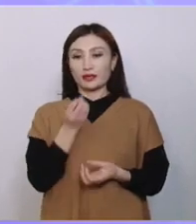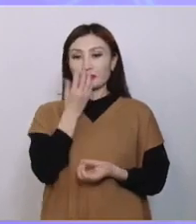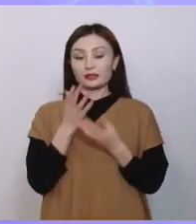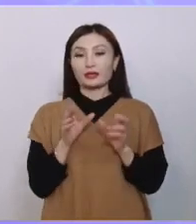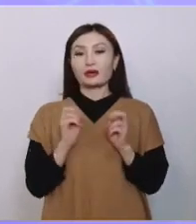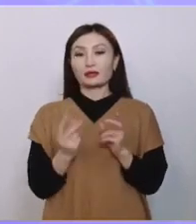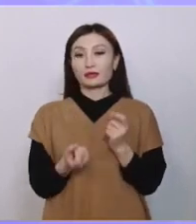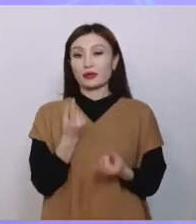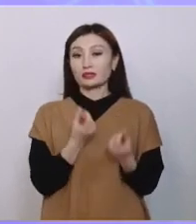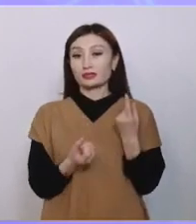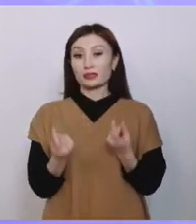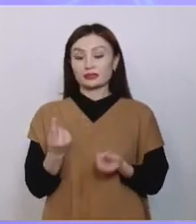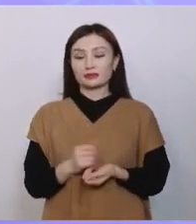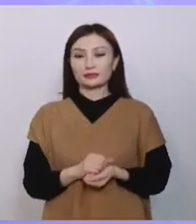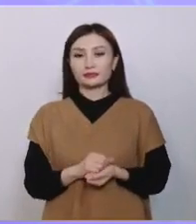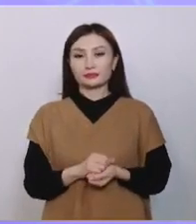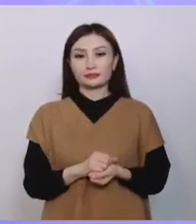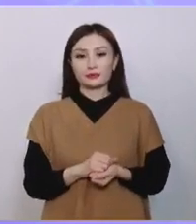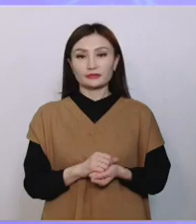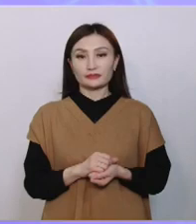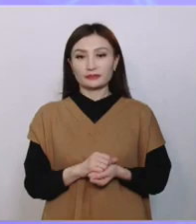Байшечекейлер қантип ашылды?